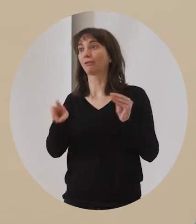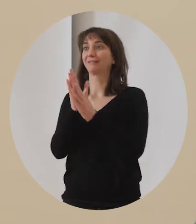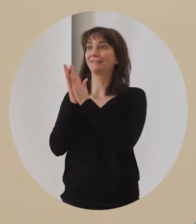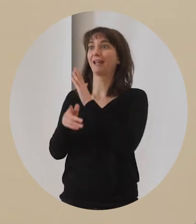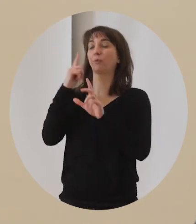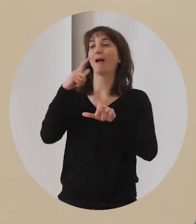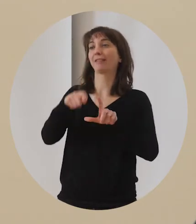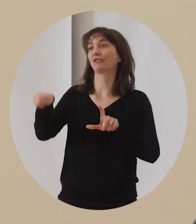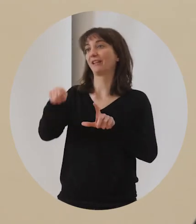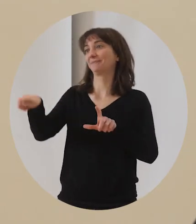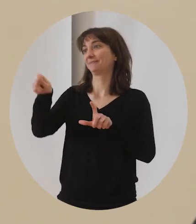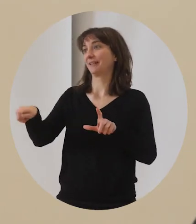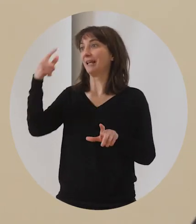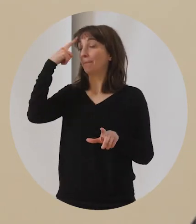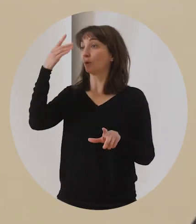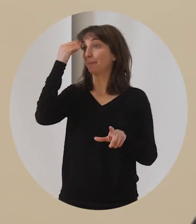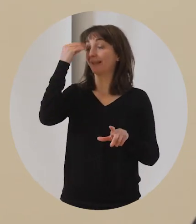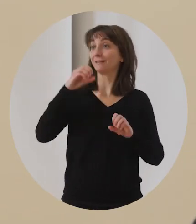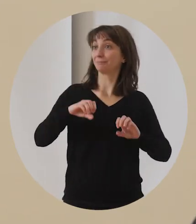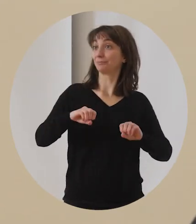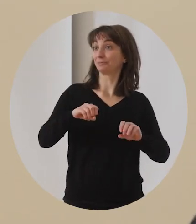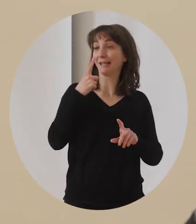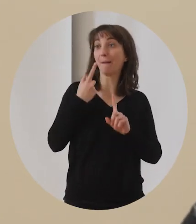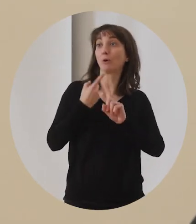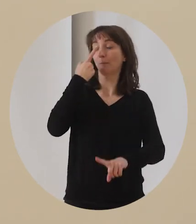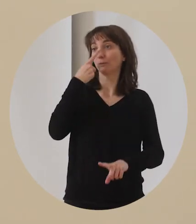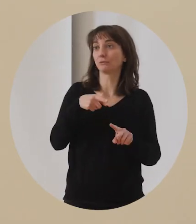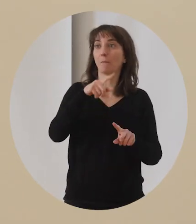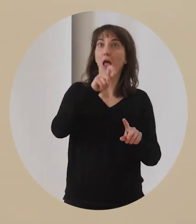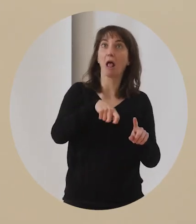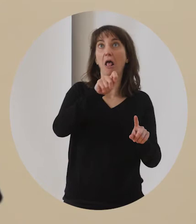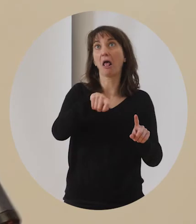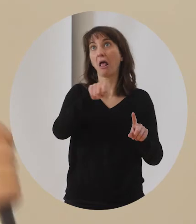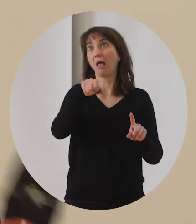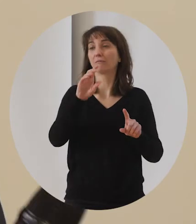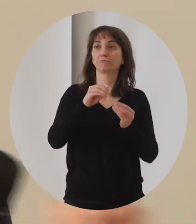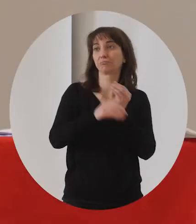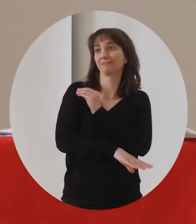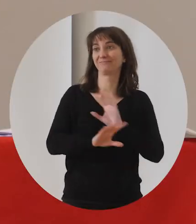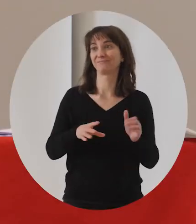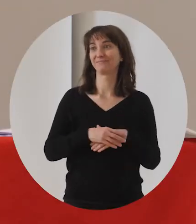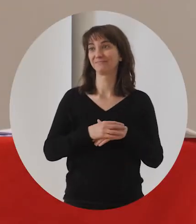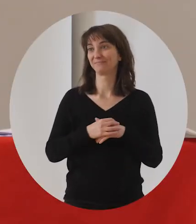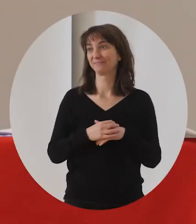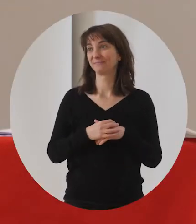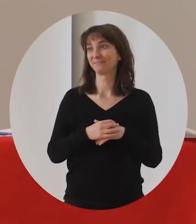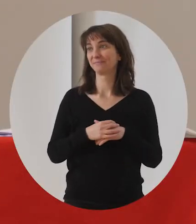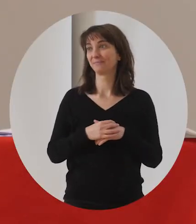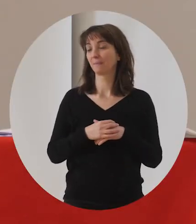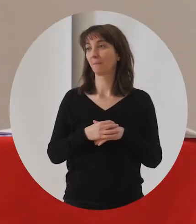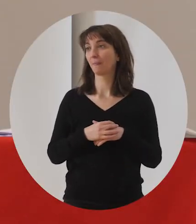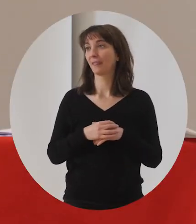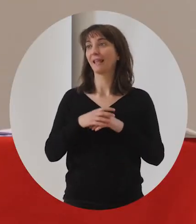en tête pour les institutrices, voilà, en classe. Et puis il y a ce dessin-là